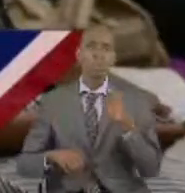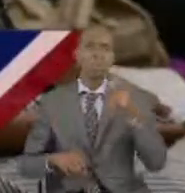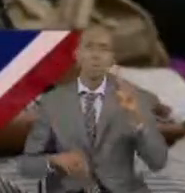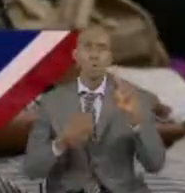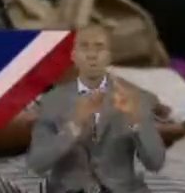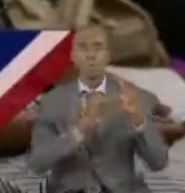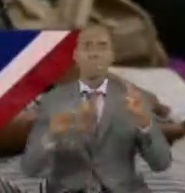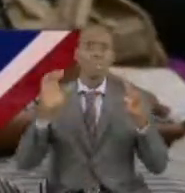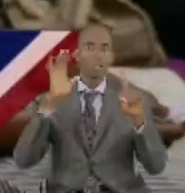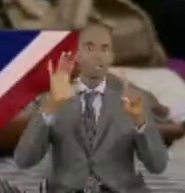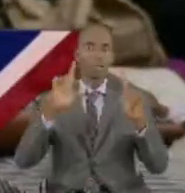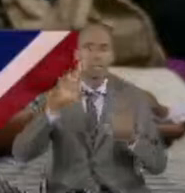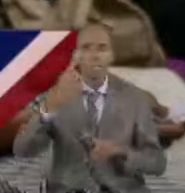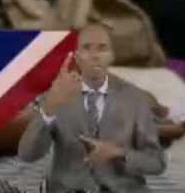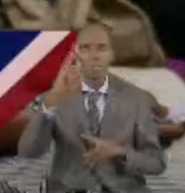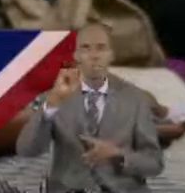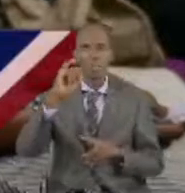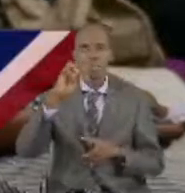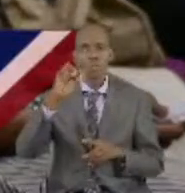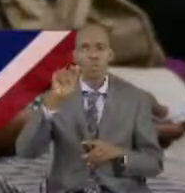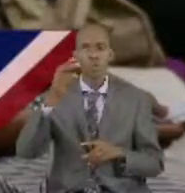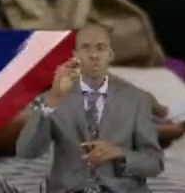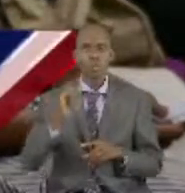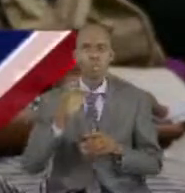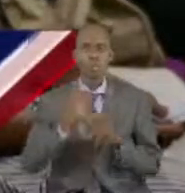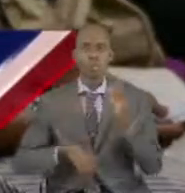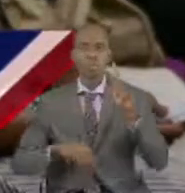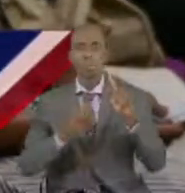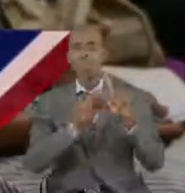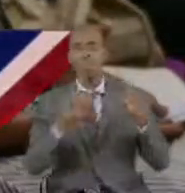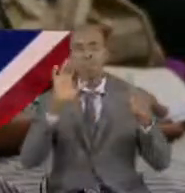première et plus de timoteï à pitre oeuvre ces cinq ans